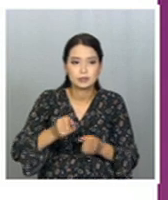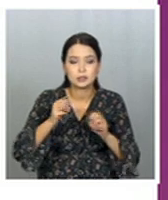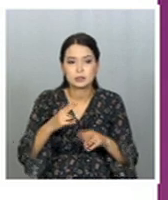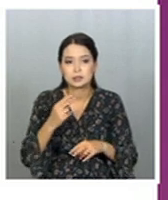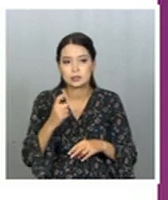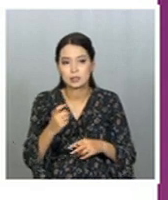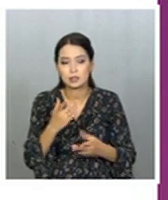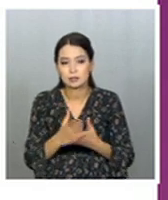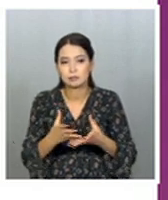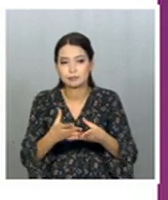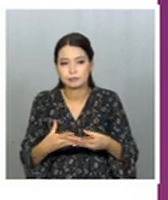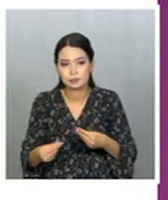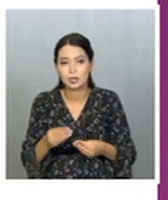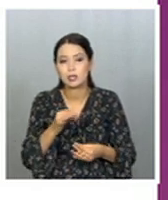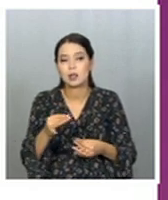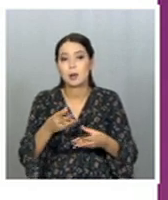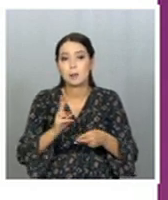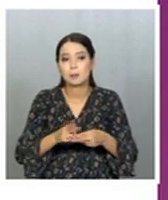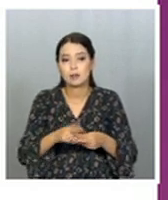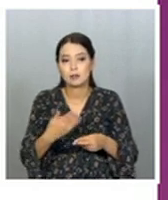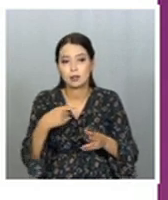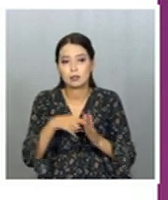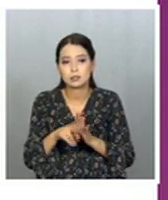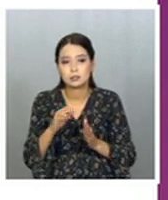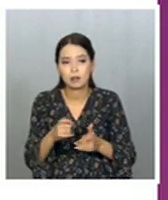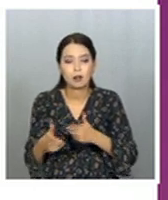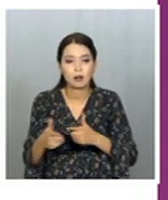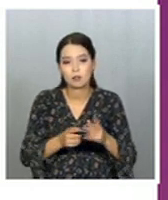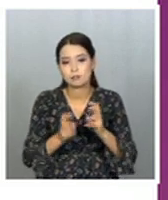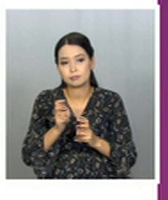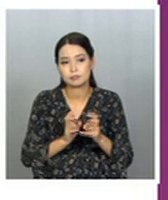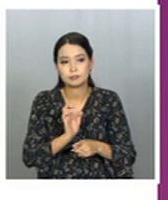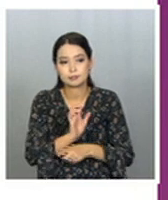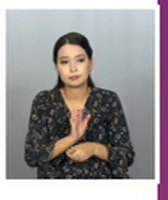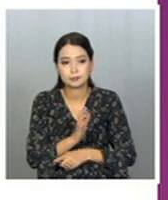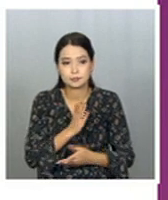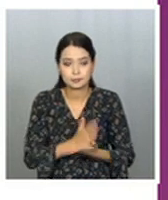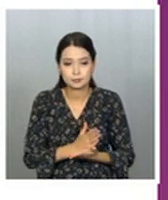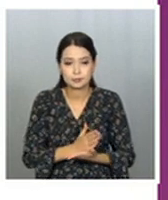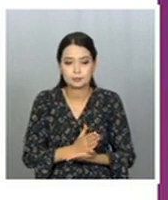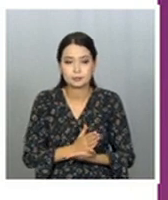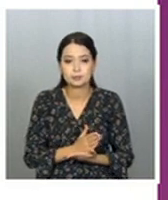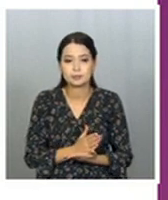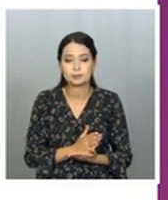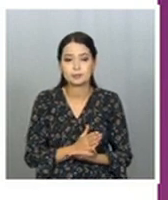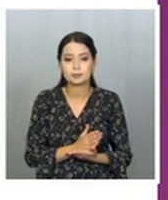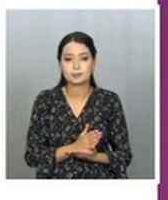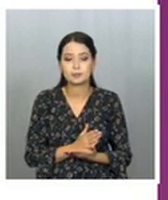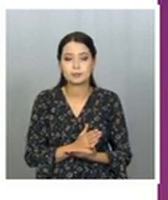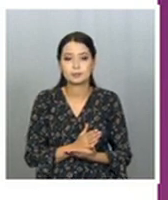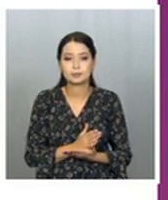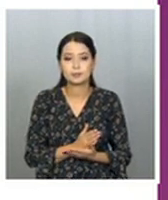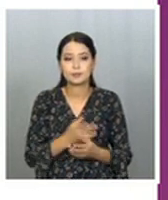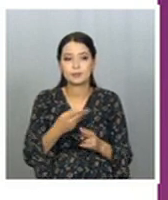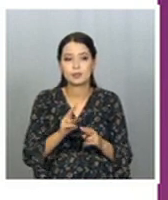ал соңында металл прокат цехында прокат өнімі шығарылады. Енді толық емес